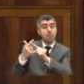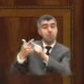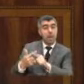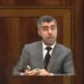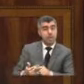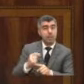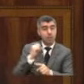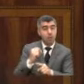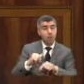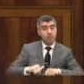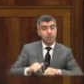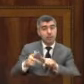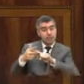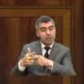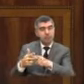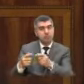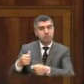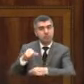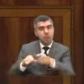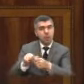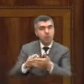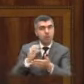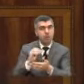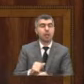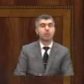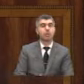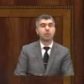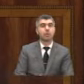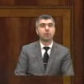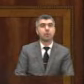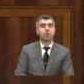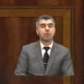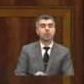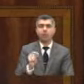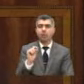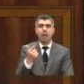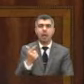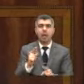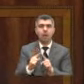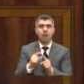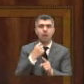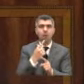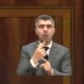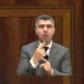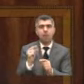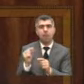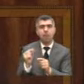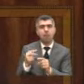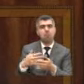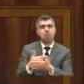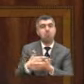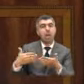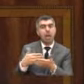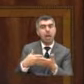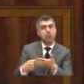التجاره والصناعه المهيكله والغير المهيكله. شحال من ملايير خسرتوا على التصريح الصناعي؟ بدات النتيجه ديالها كتبان،